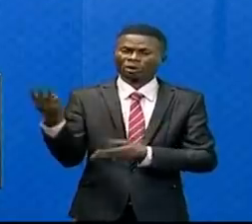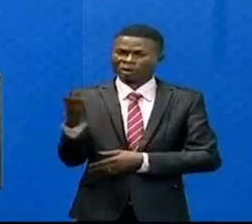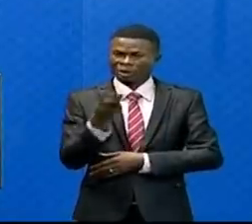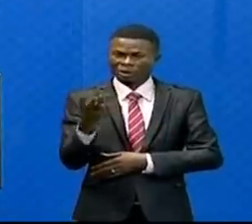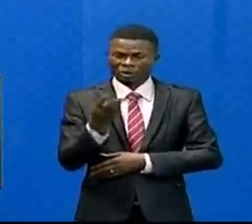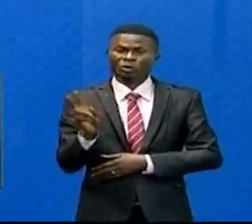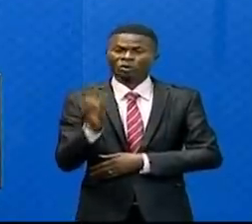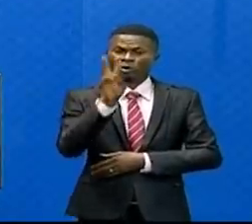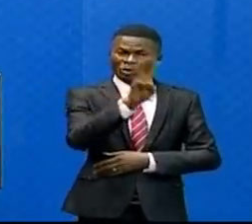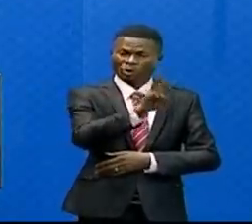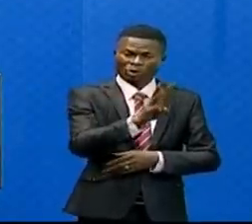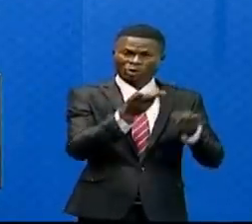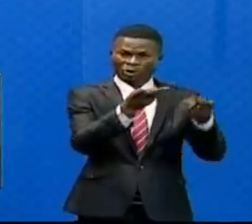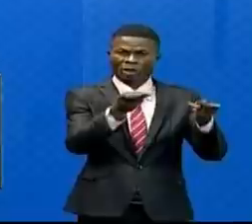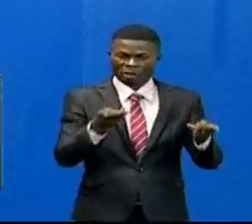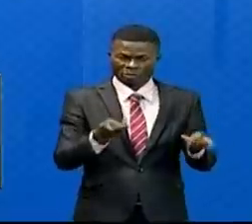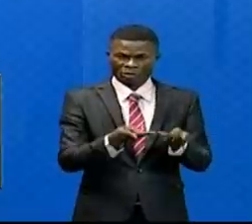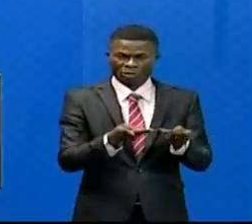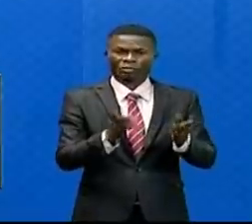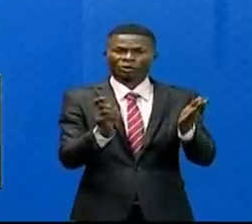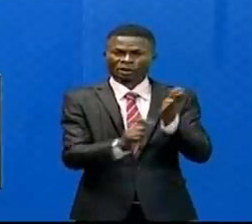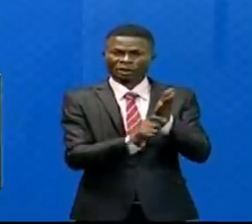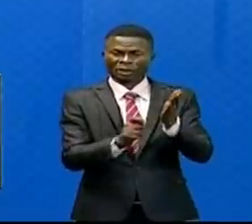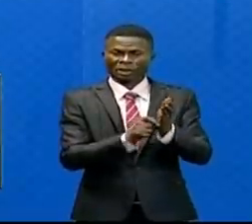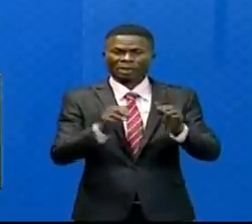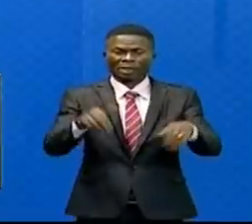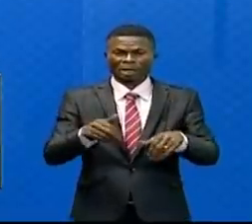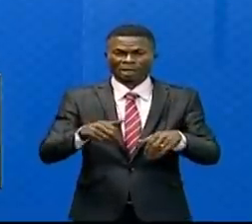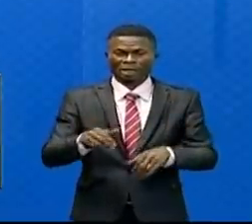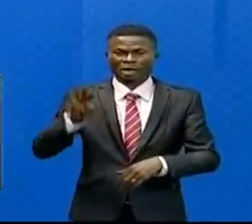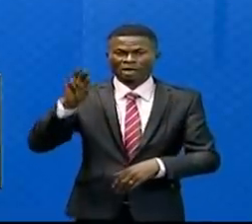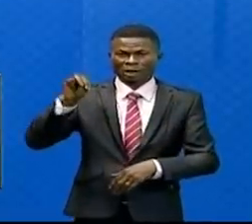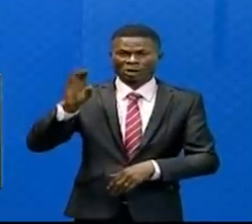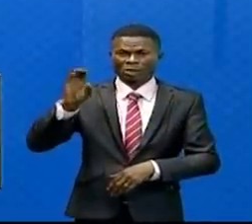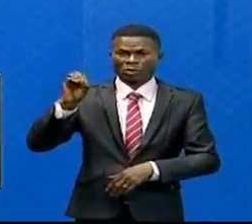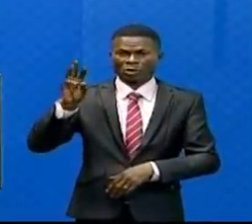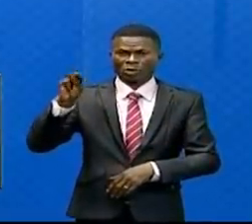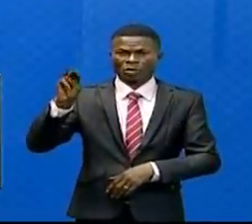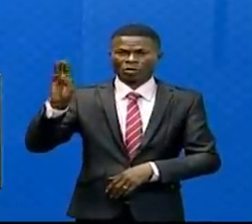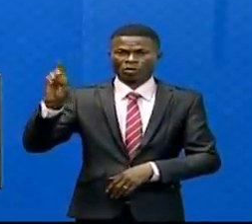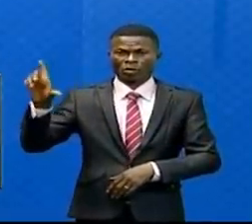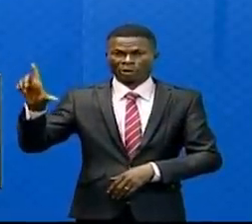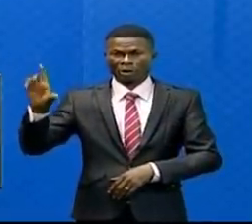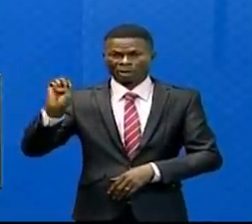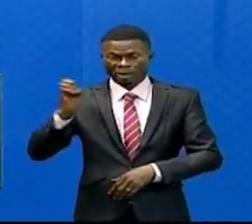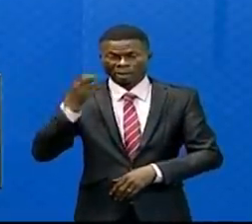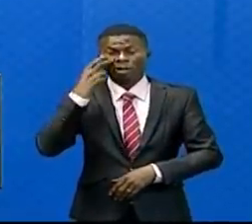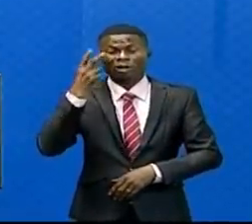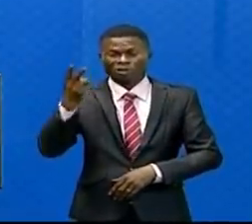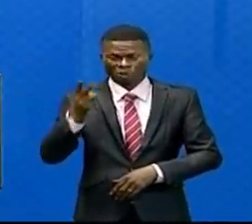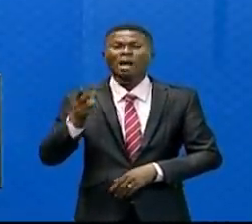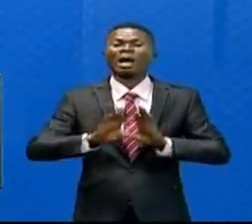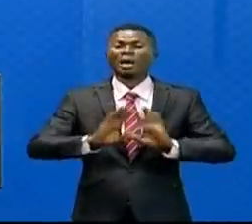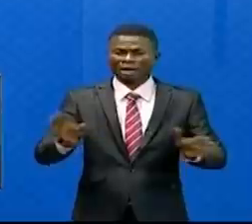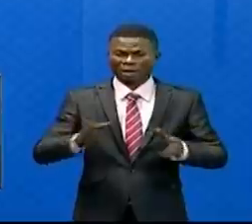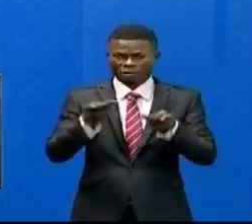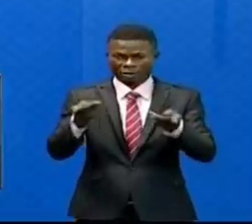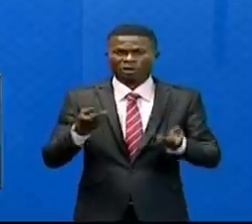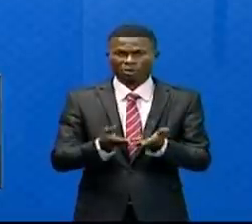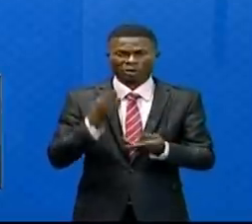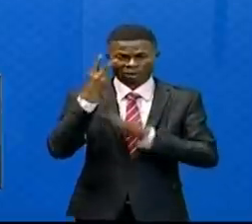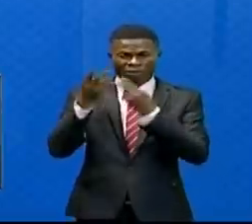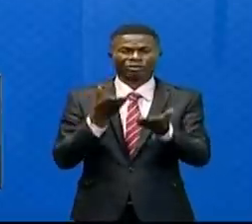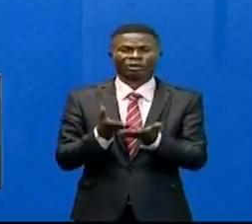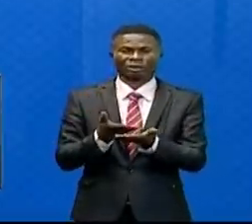une descente sur le site de l'Institut technique agricole de Mombele, Ita Mombele, pour constater la viabilité du dit site.